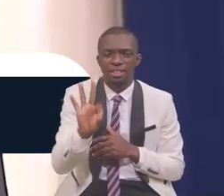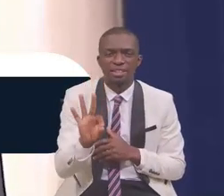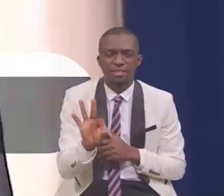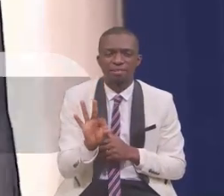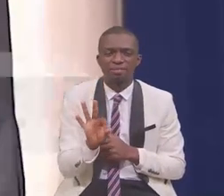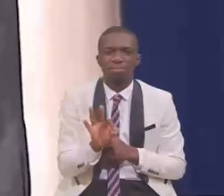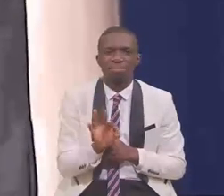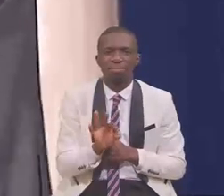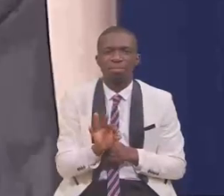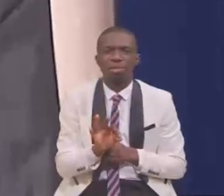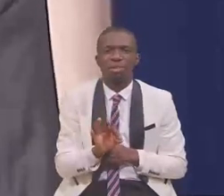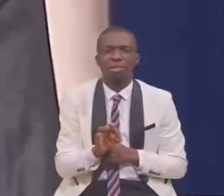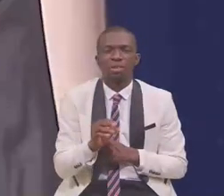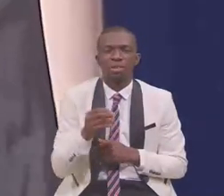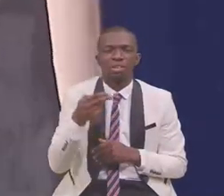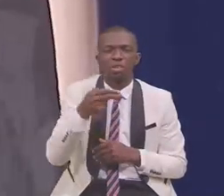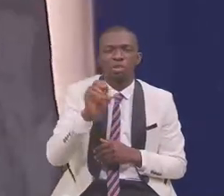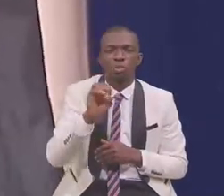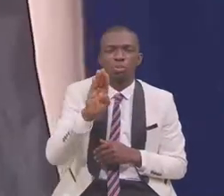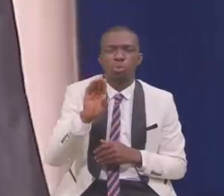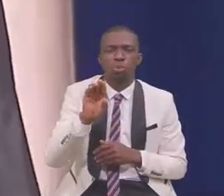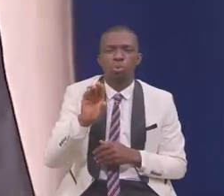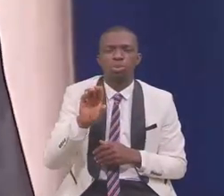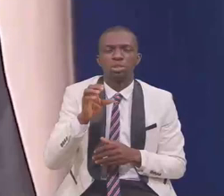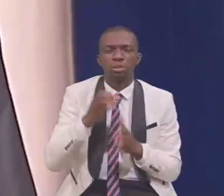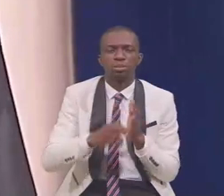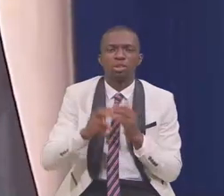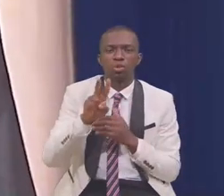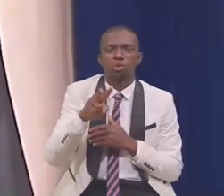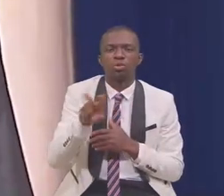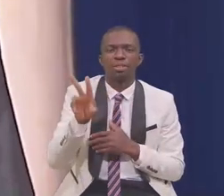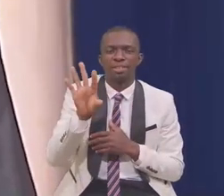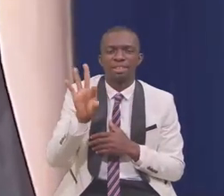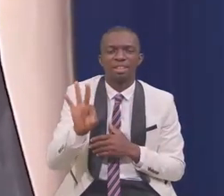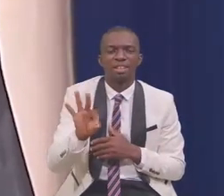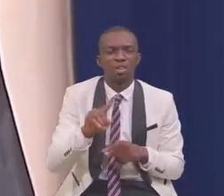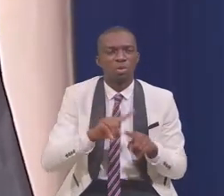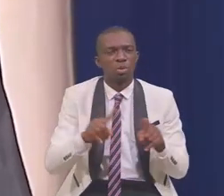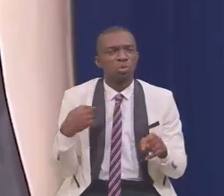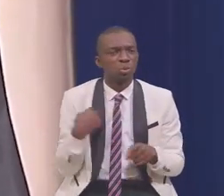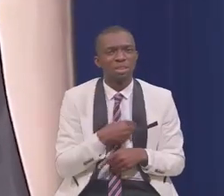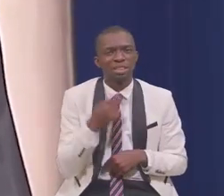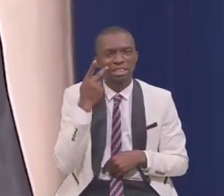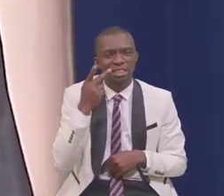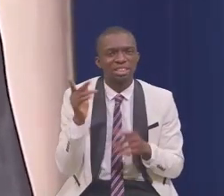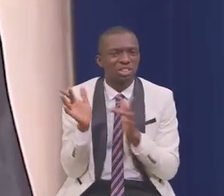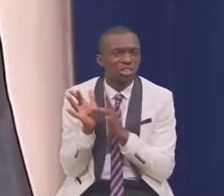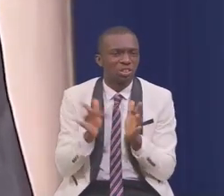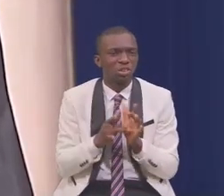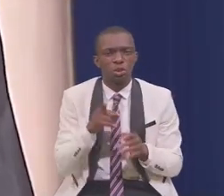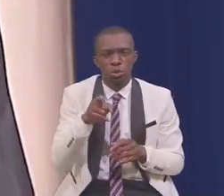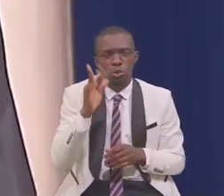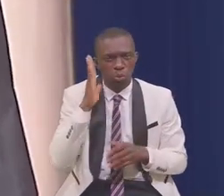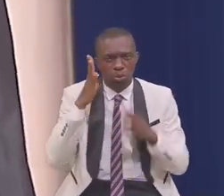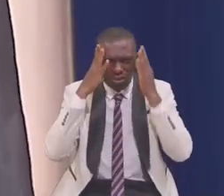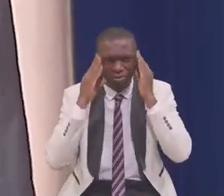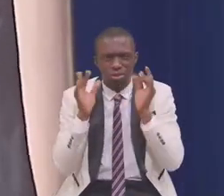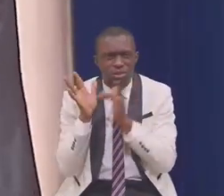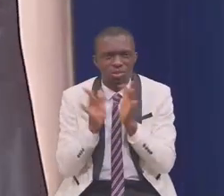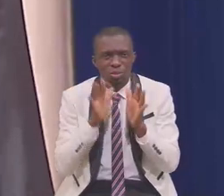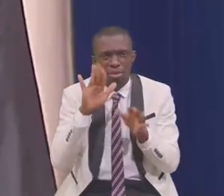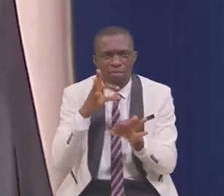Hébreux chapitre 2, verset 9. Mais celui qui a été abaissé pour un peu de temps au-dessus des anges, Jésus,